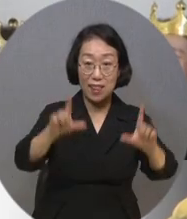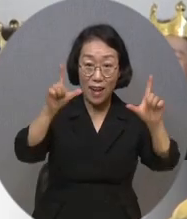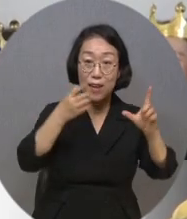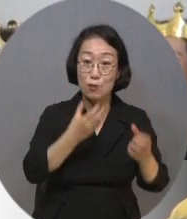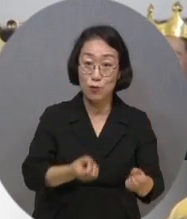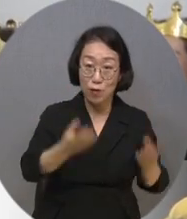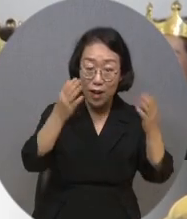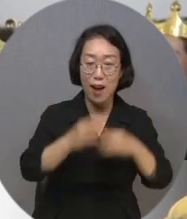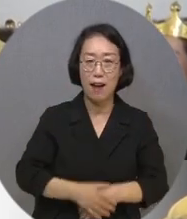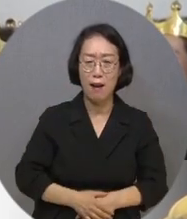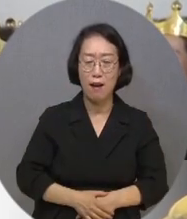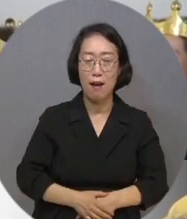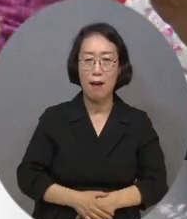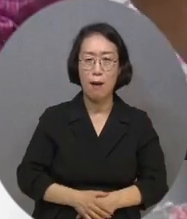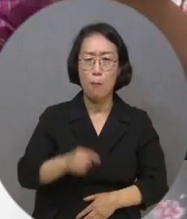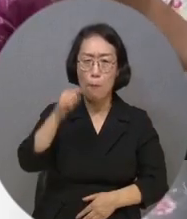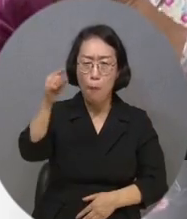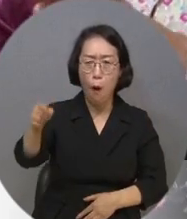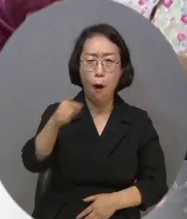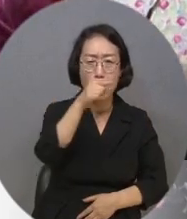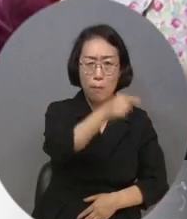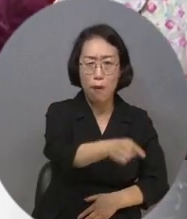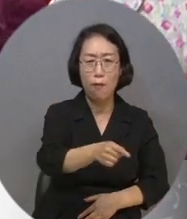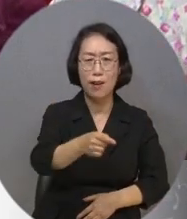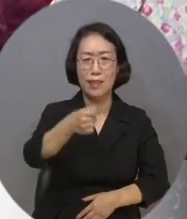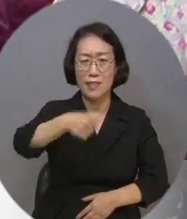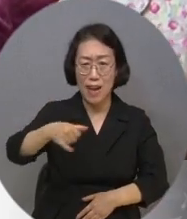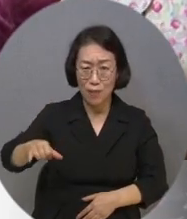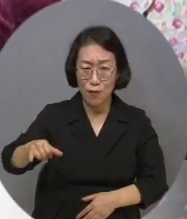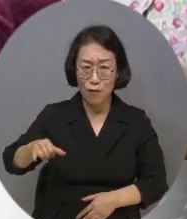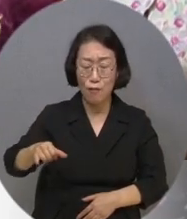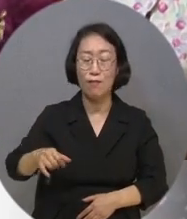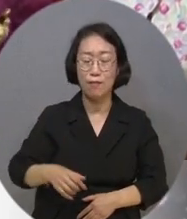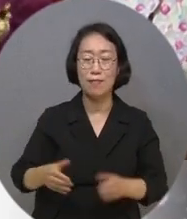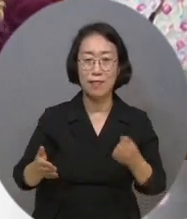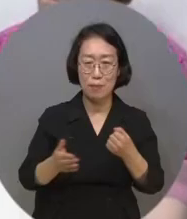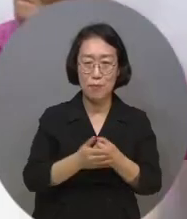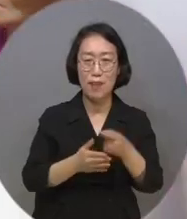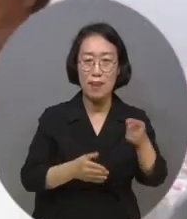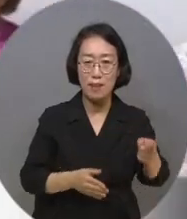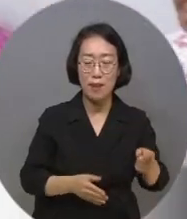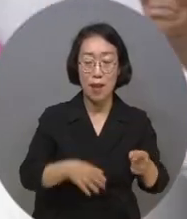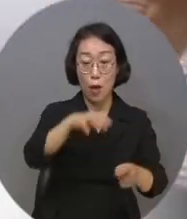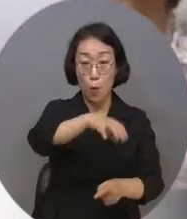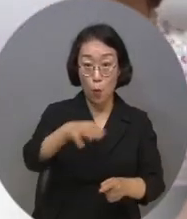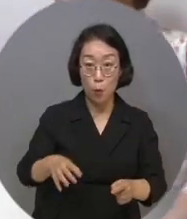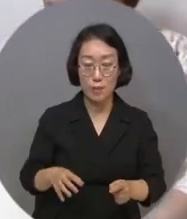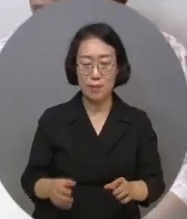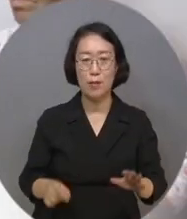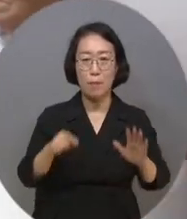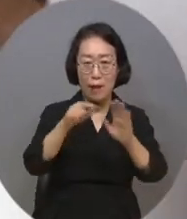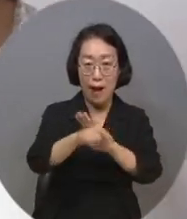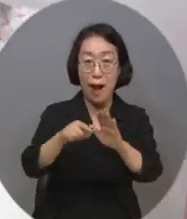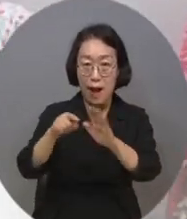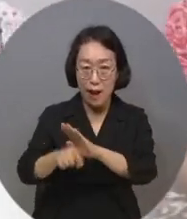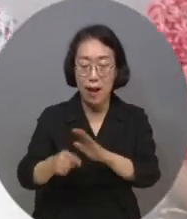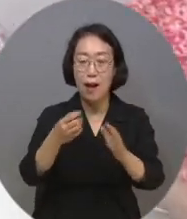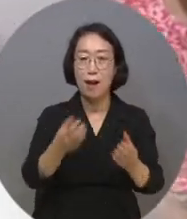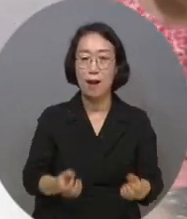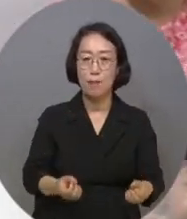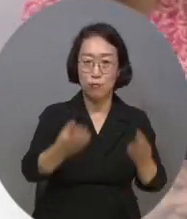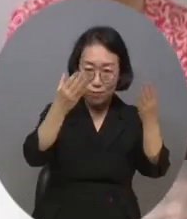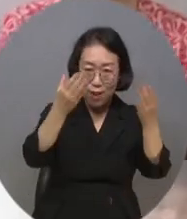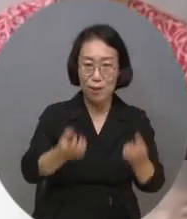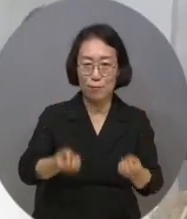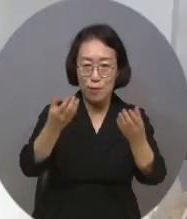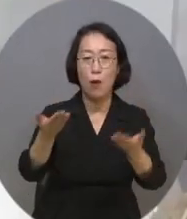연수씨가 멀리서는 자녀들 대신해 관내 98개의 경로당을 찾아가 어르신들의 생신을 챙기고 무병장소를